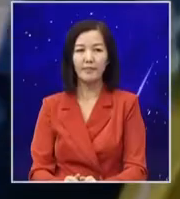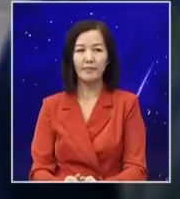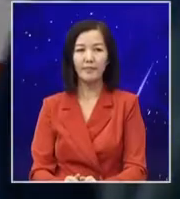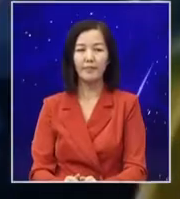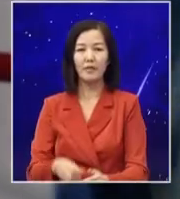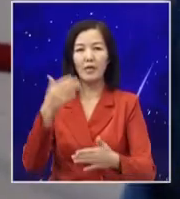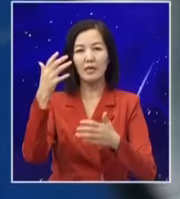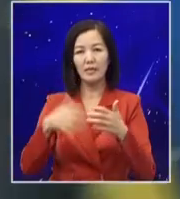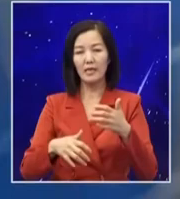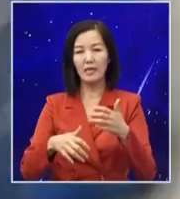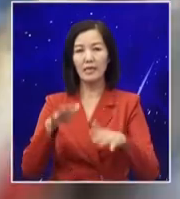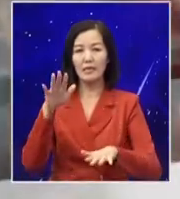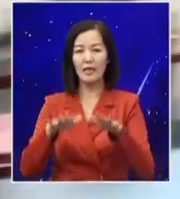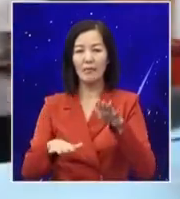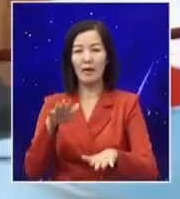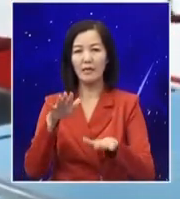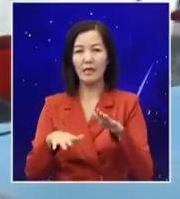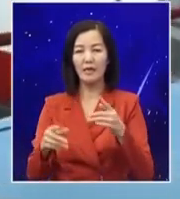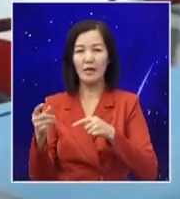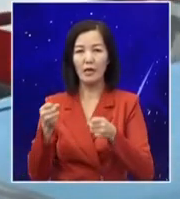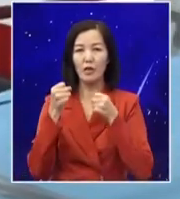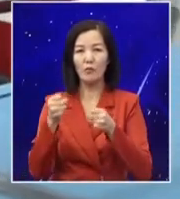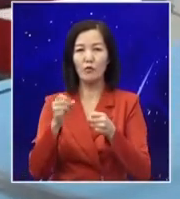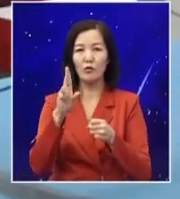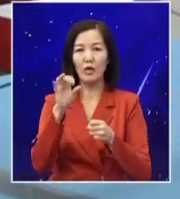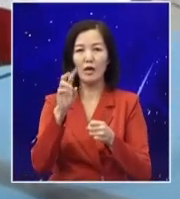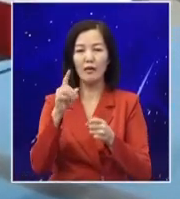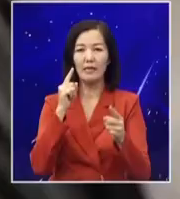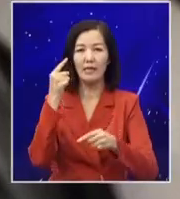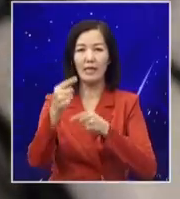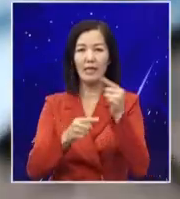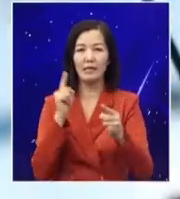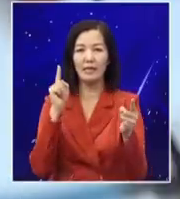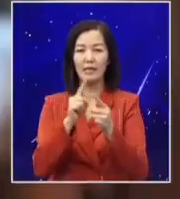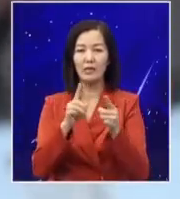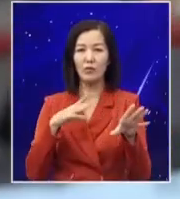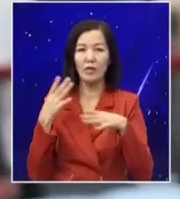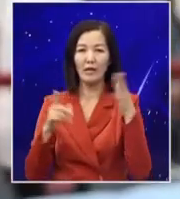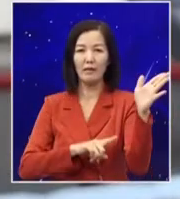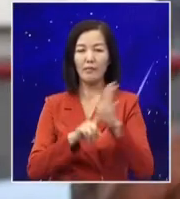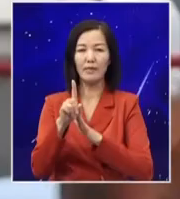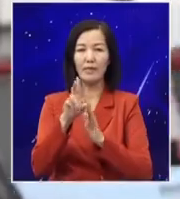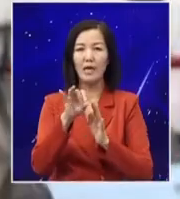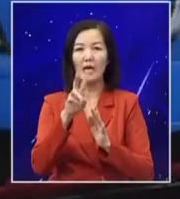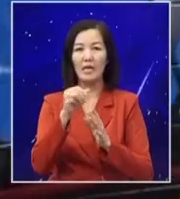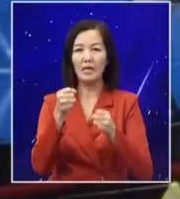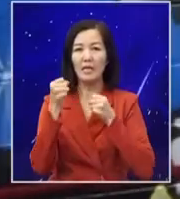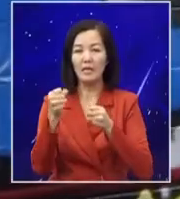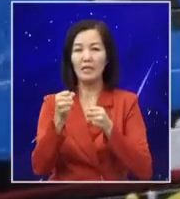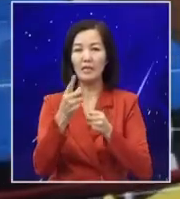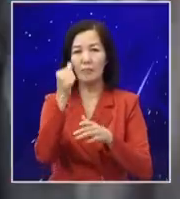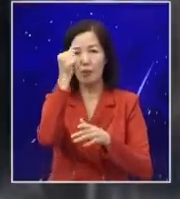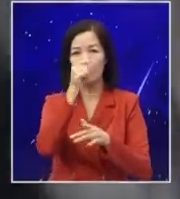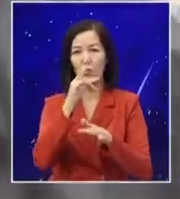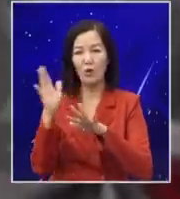Орта салмақта өнер көрсететін қазақстандық кәсіпқой боксшы Қанат Ислам келесі кездесуіне дайындығын бастады. Рингте жұдырықтаспағанына бір